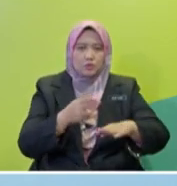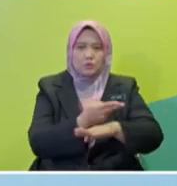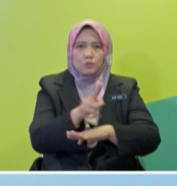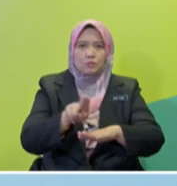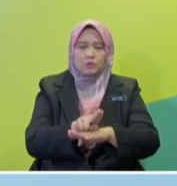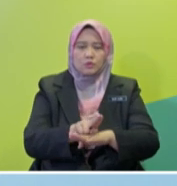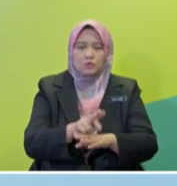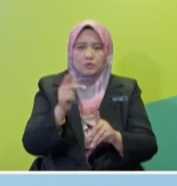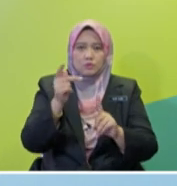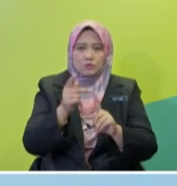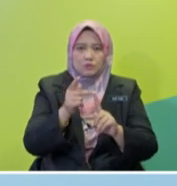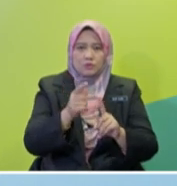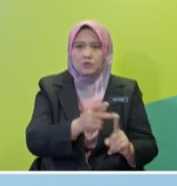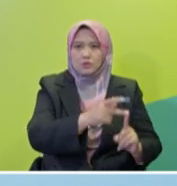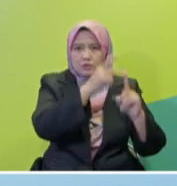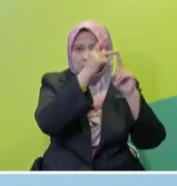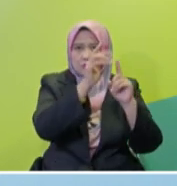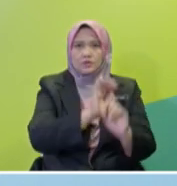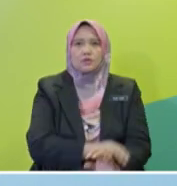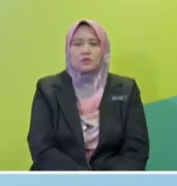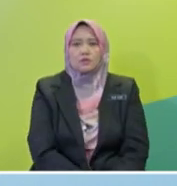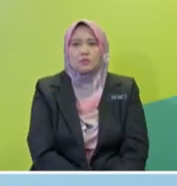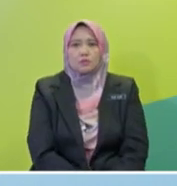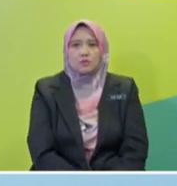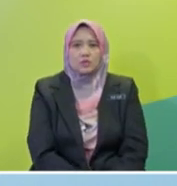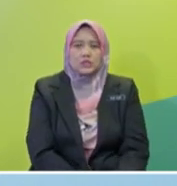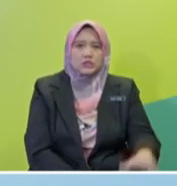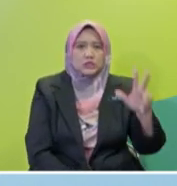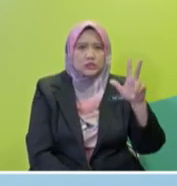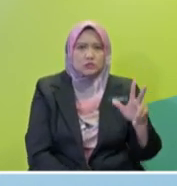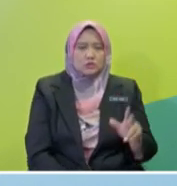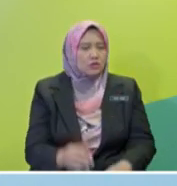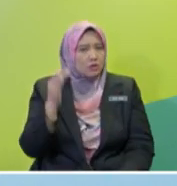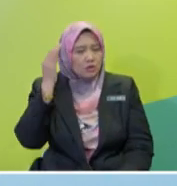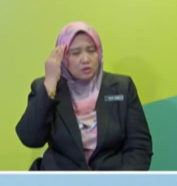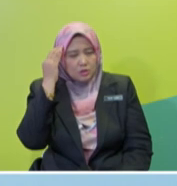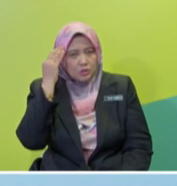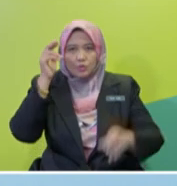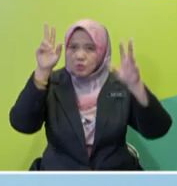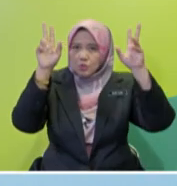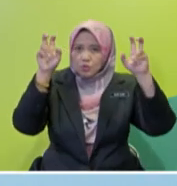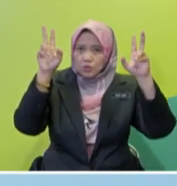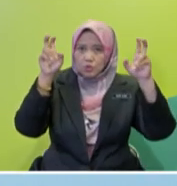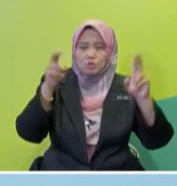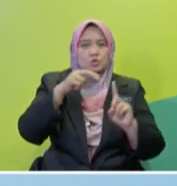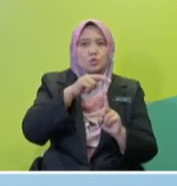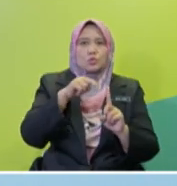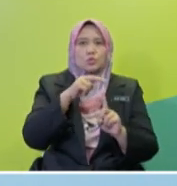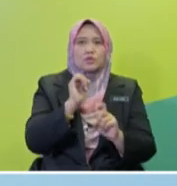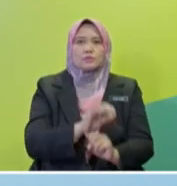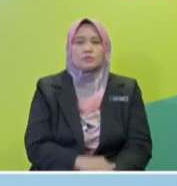khusus kemudian kita akan Tentukan tajuk utama tajuk kecil dan isi kandungan untuk setiap halaman